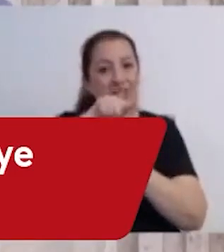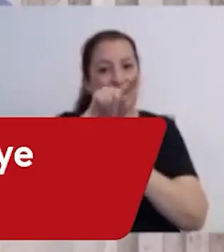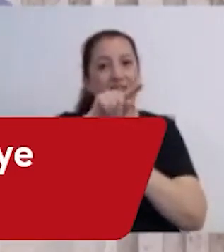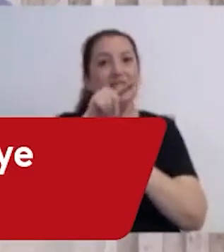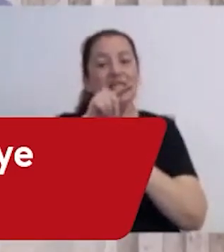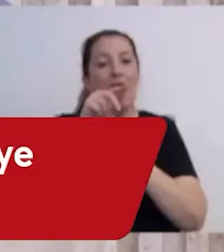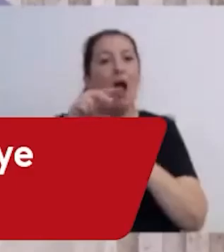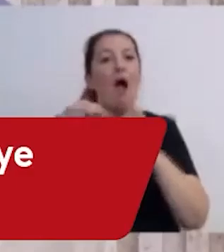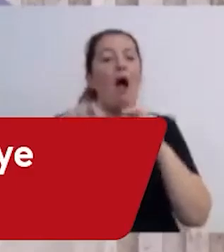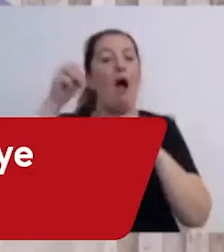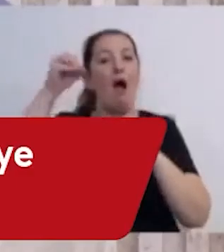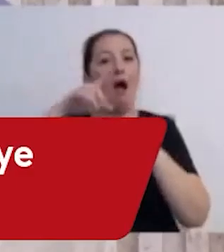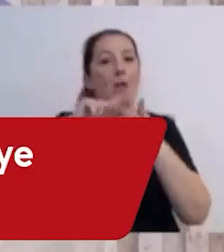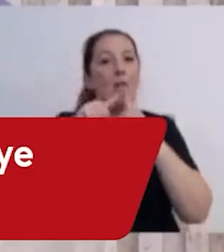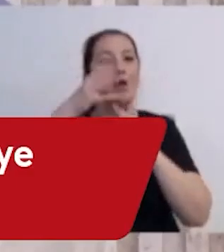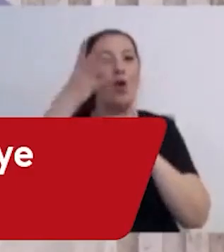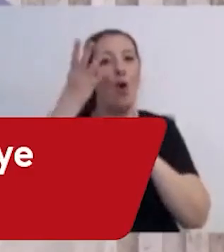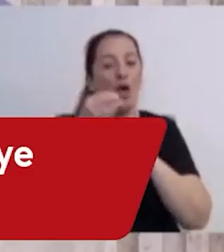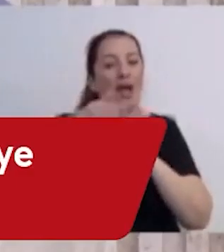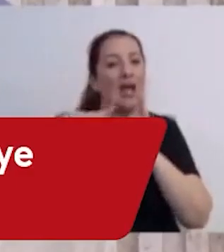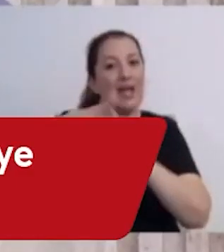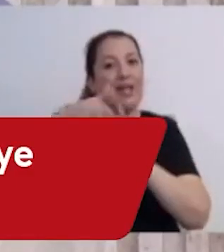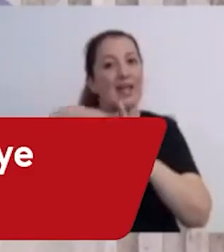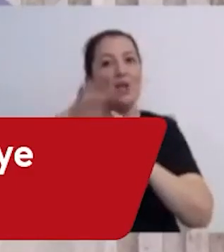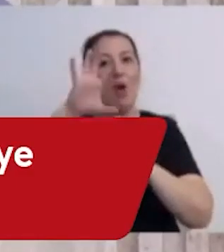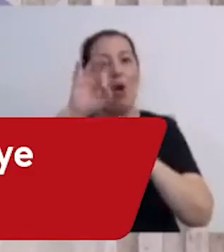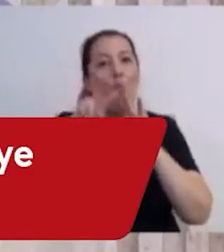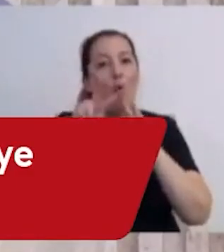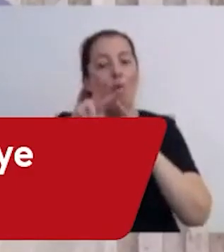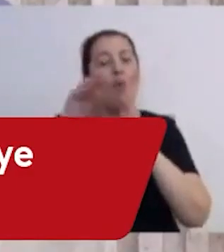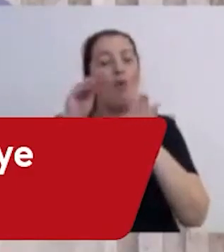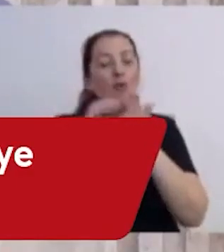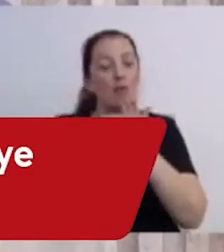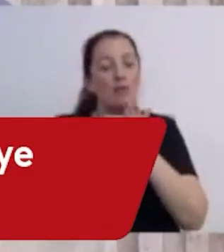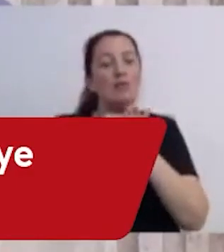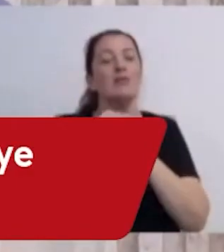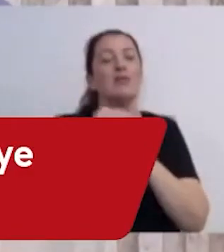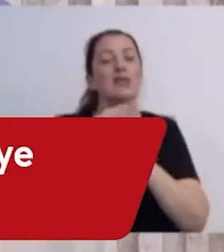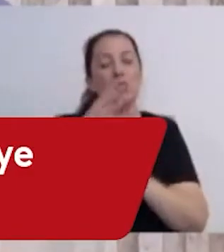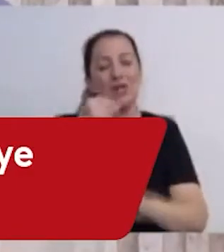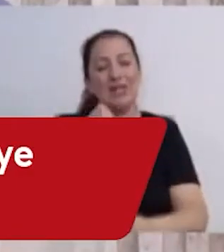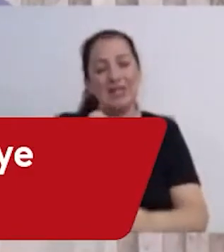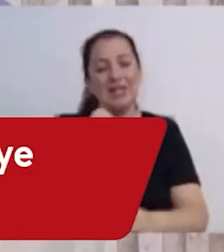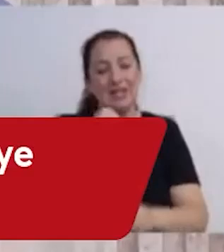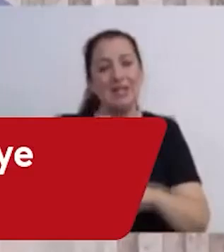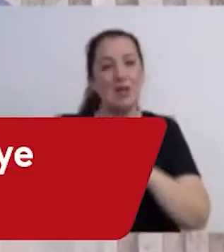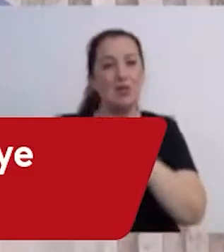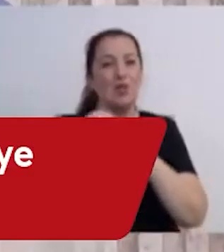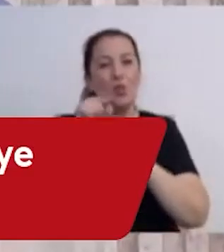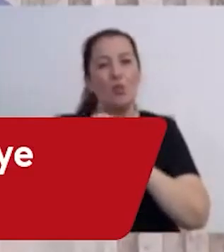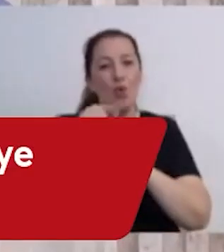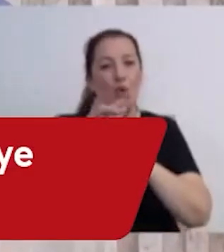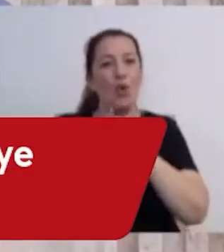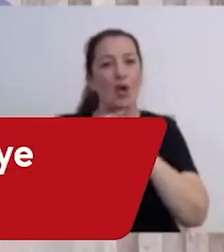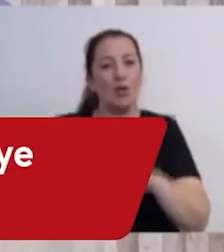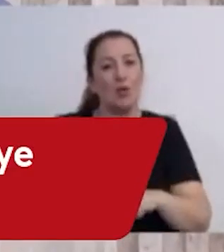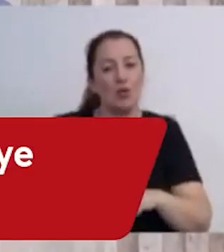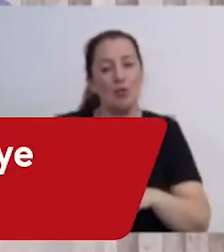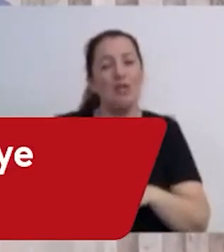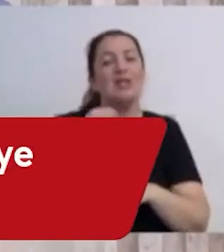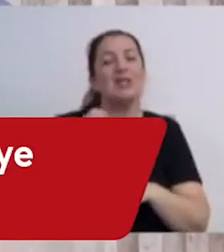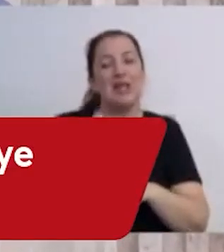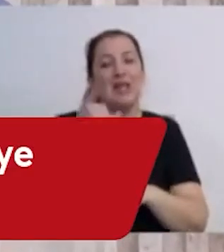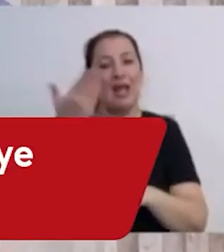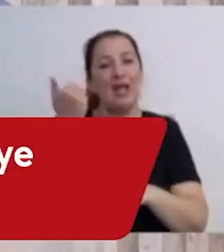koma düştünüz. Çok kısa sürede bu ülkede umudun tekrar yeşermesi için, bu ülkede